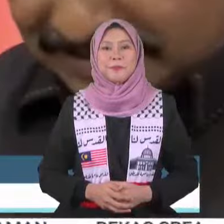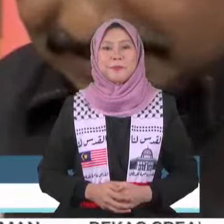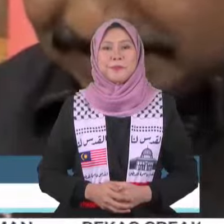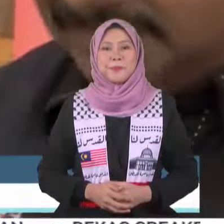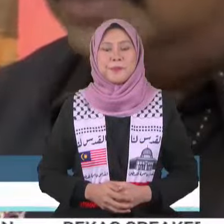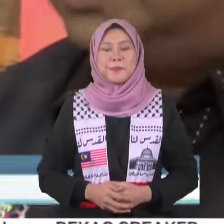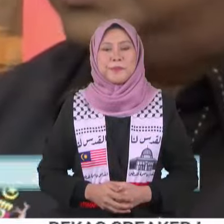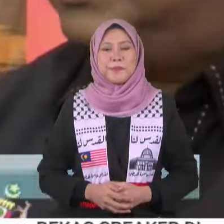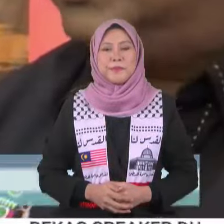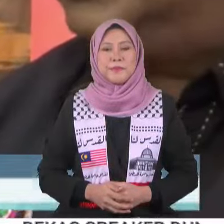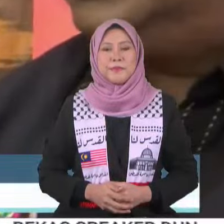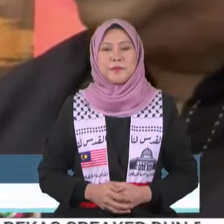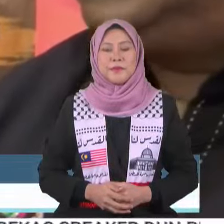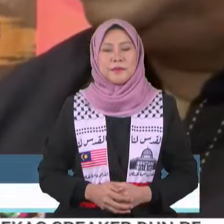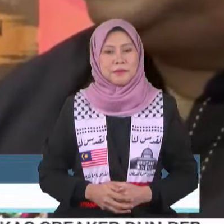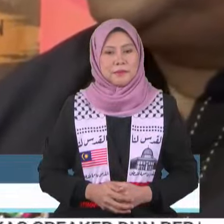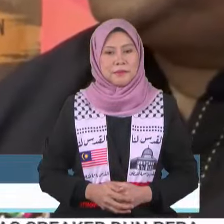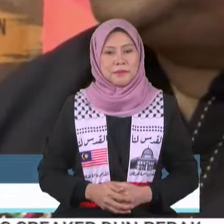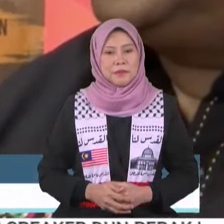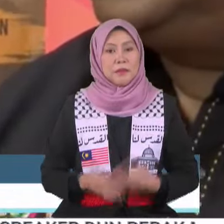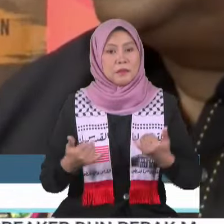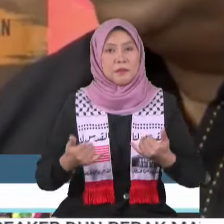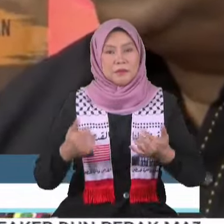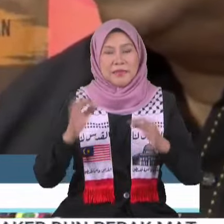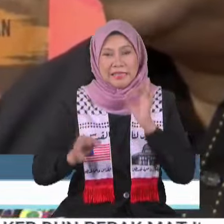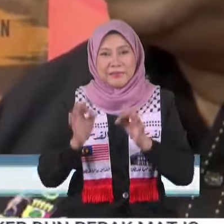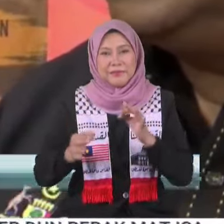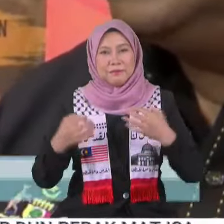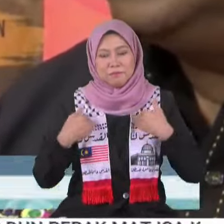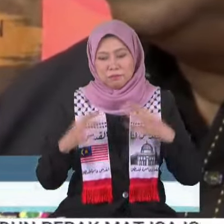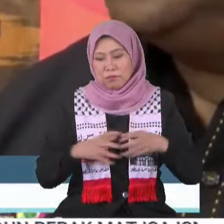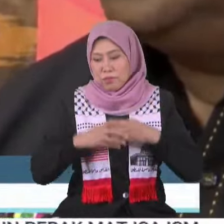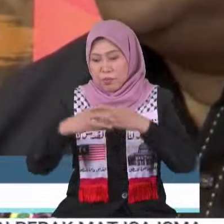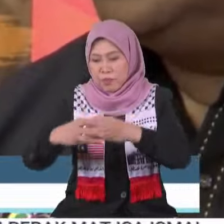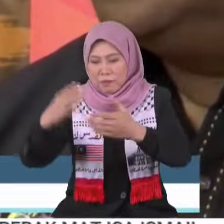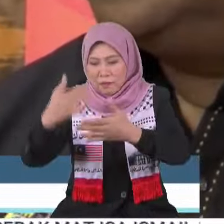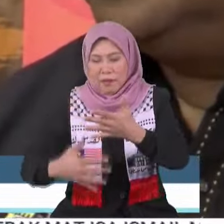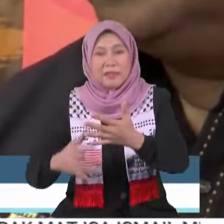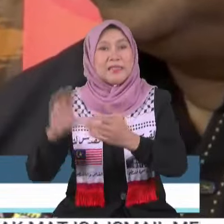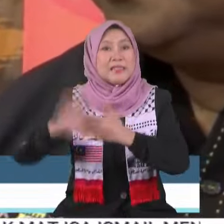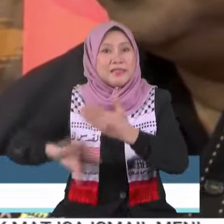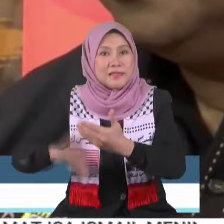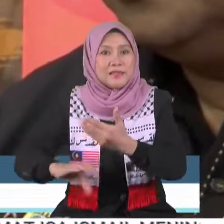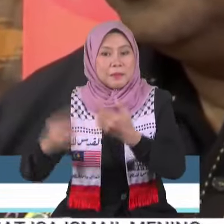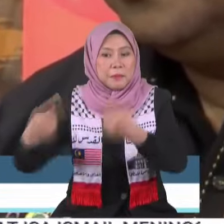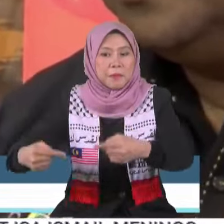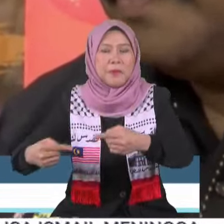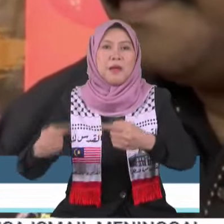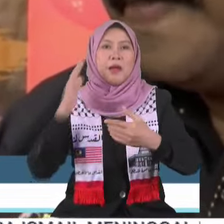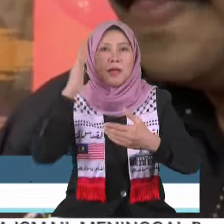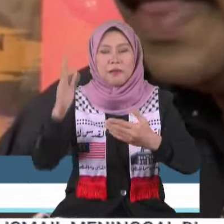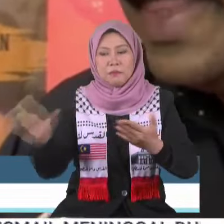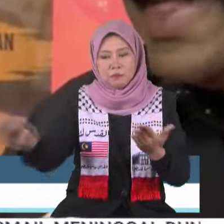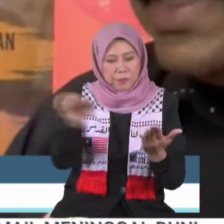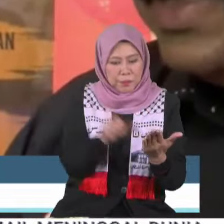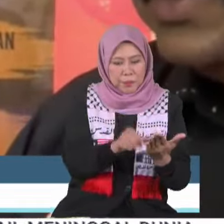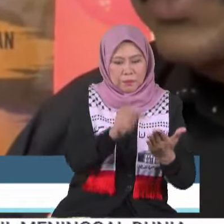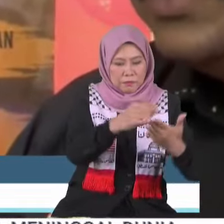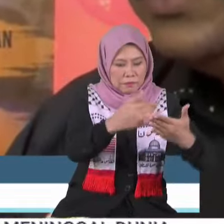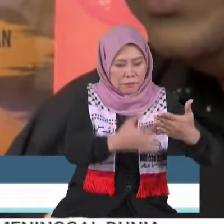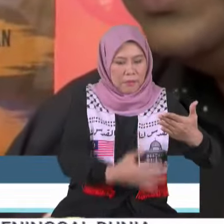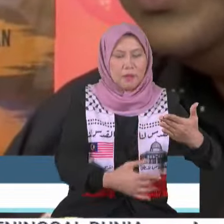Sekiranya dalam dia dah long list, dia short list dia cedera, kita boleh ambil yang cedera ni gantikan dengan yang dalam long list tu. Tapi